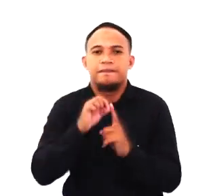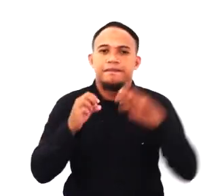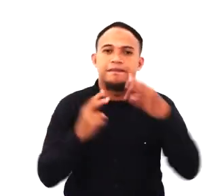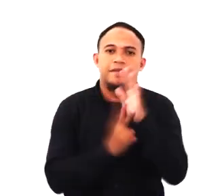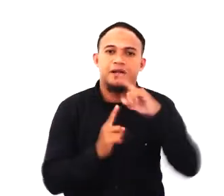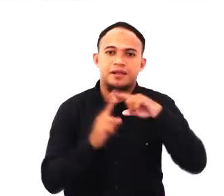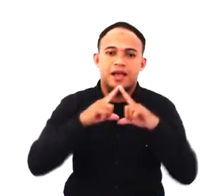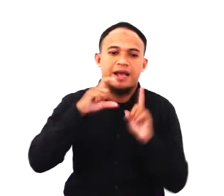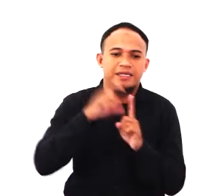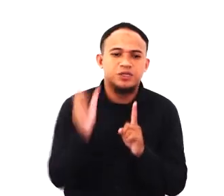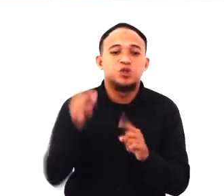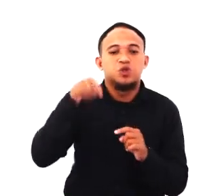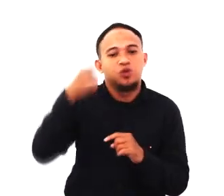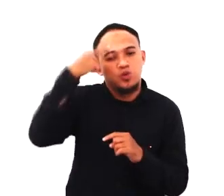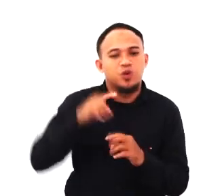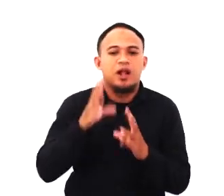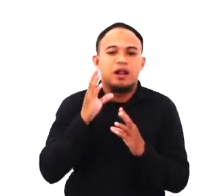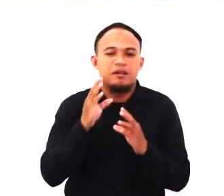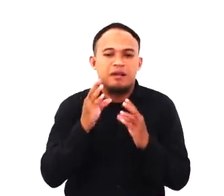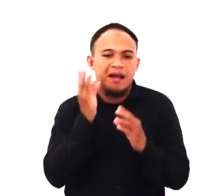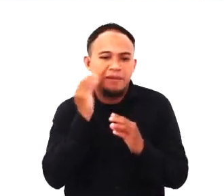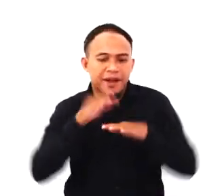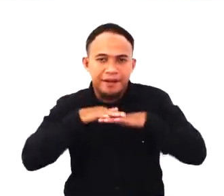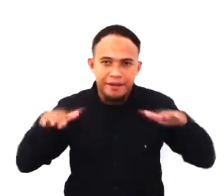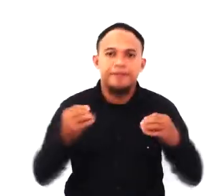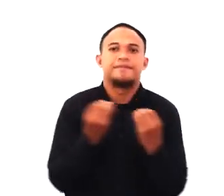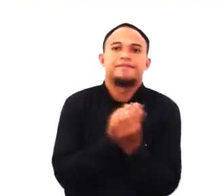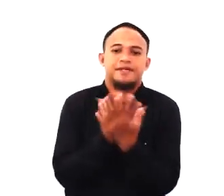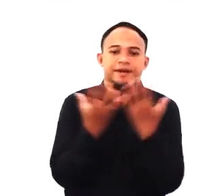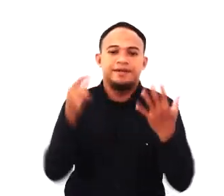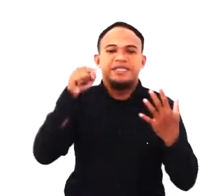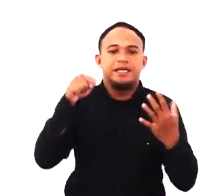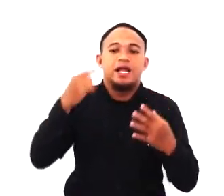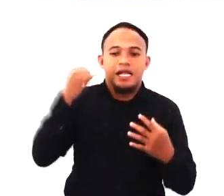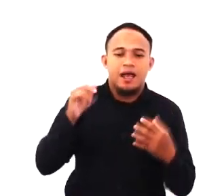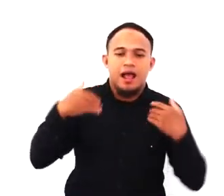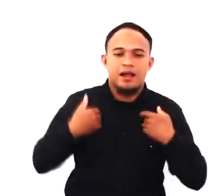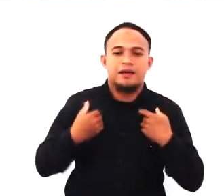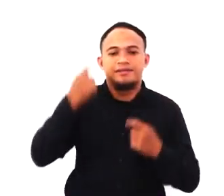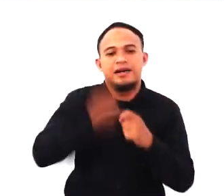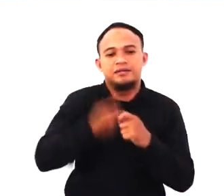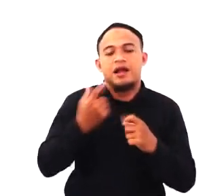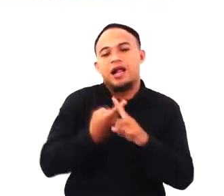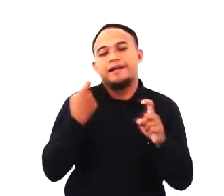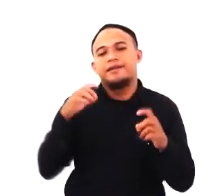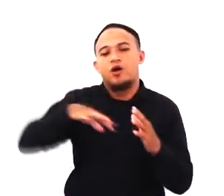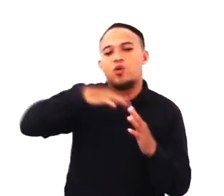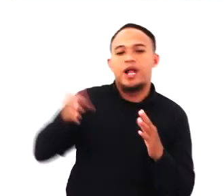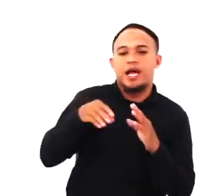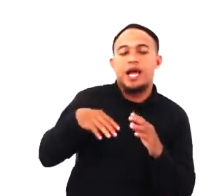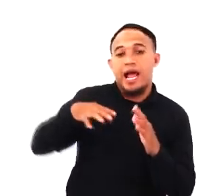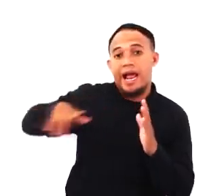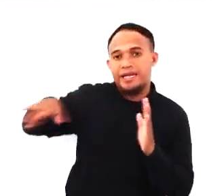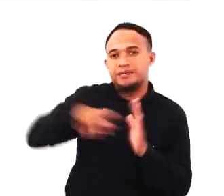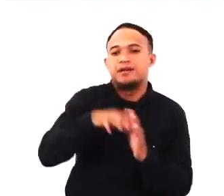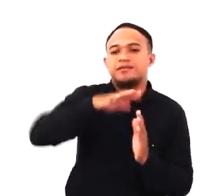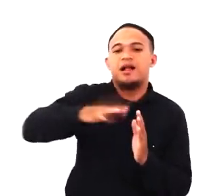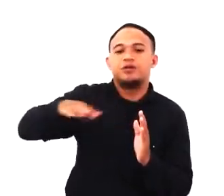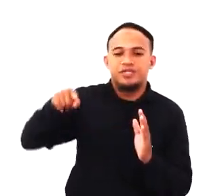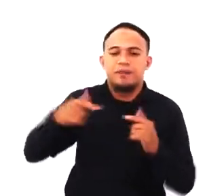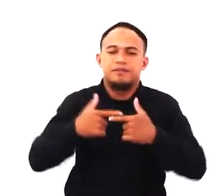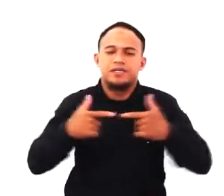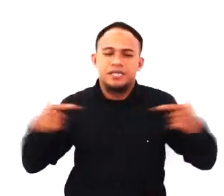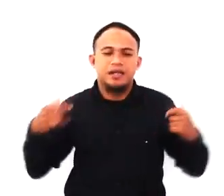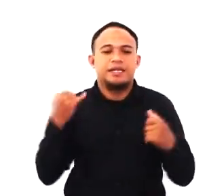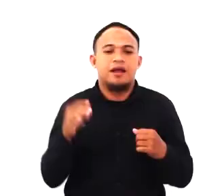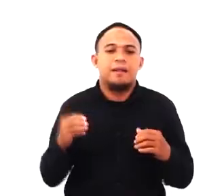Rusli mengatakan pembangunan pengaman abrasi di Pantai Pentadu ini untuk mengamankan masyarakat yang ada di sekitar